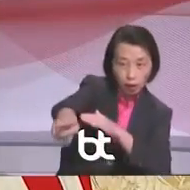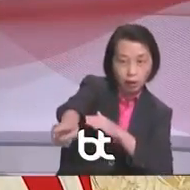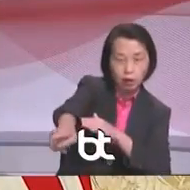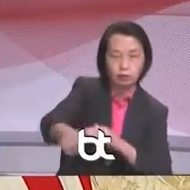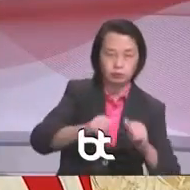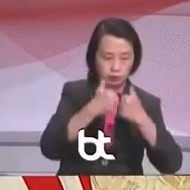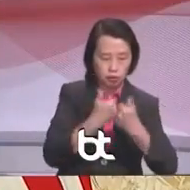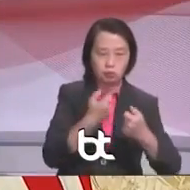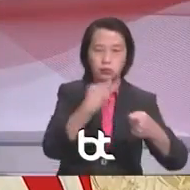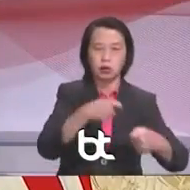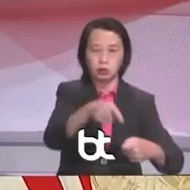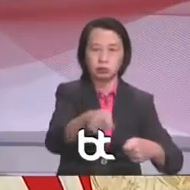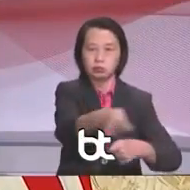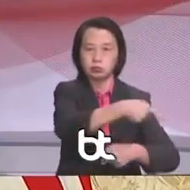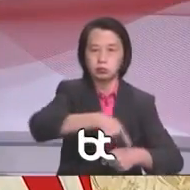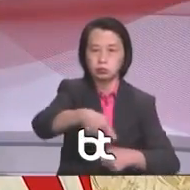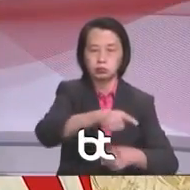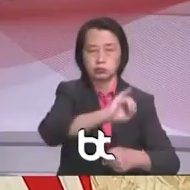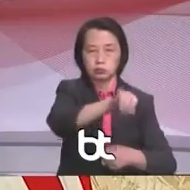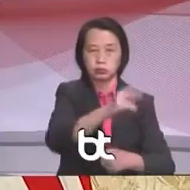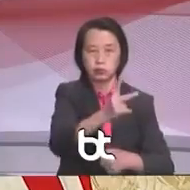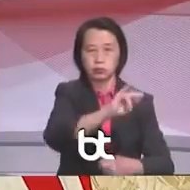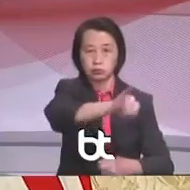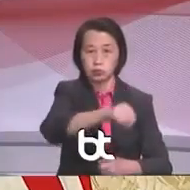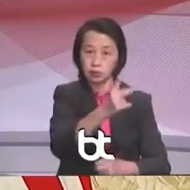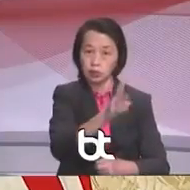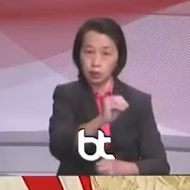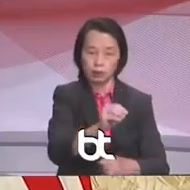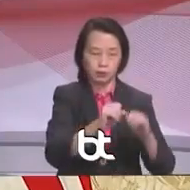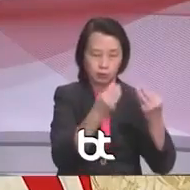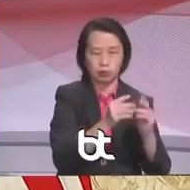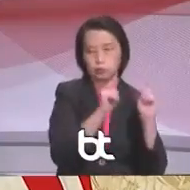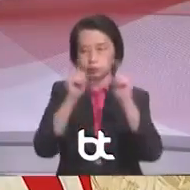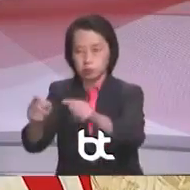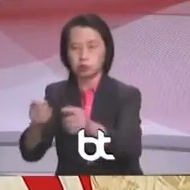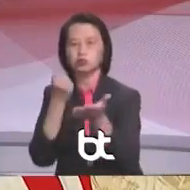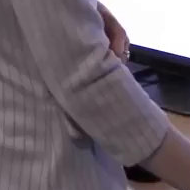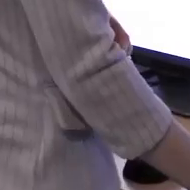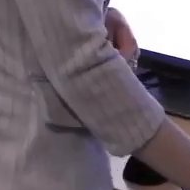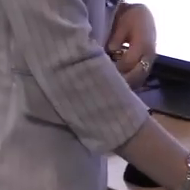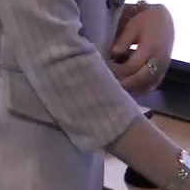oleh agensi berkaitan seperti Jabatan Kebajikan Masyarakat.